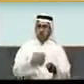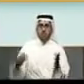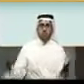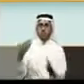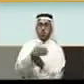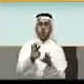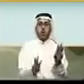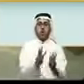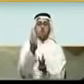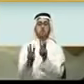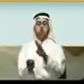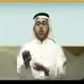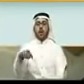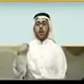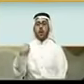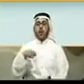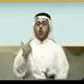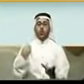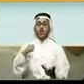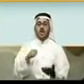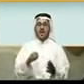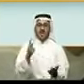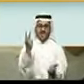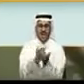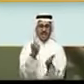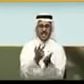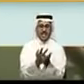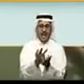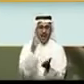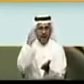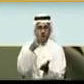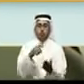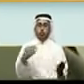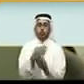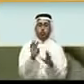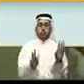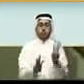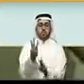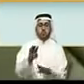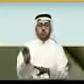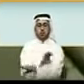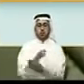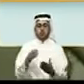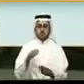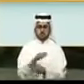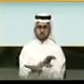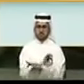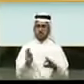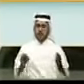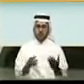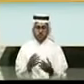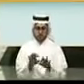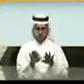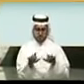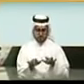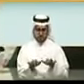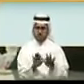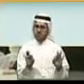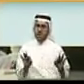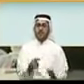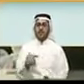السفر المقيم التابع له آليا دون الحاجة لمراجعة جوازات، بينما تمكن خدمة بيانات